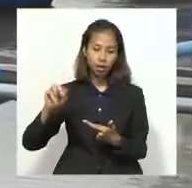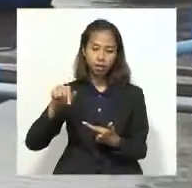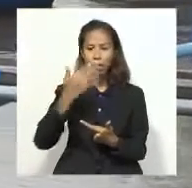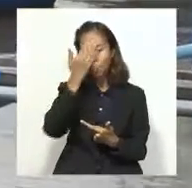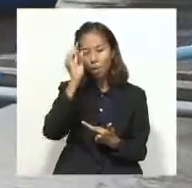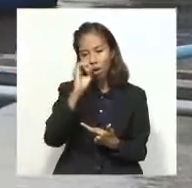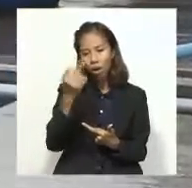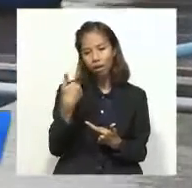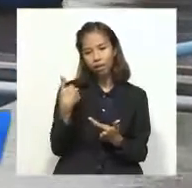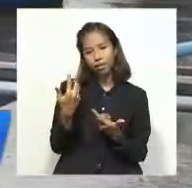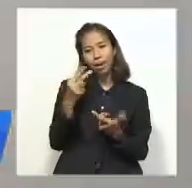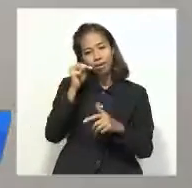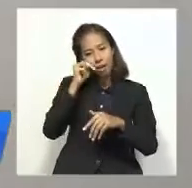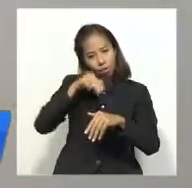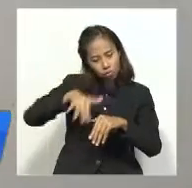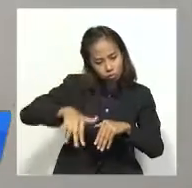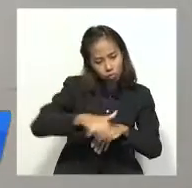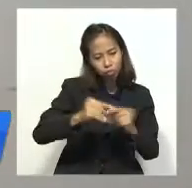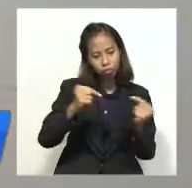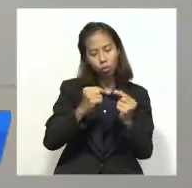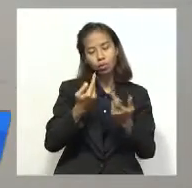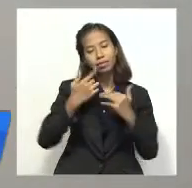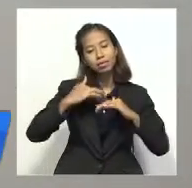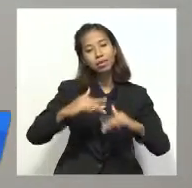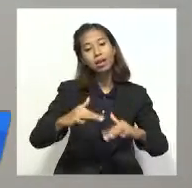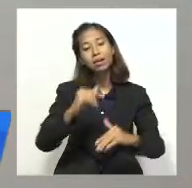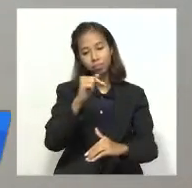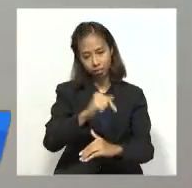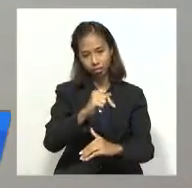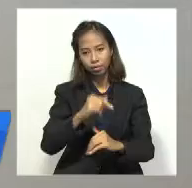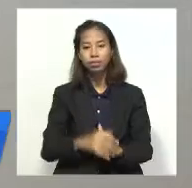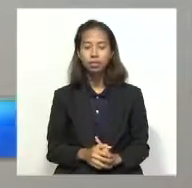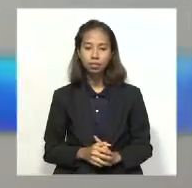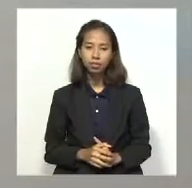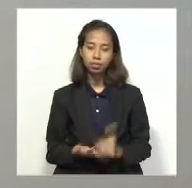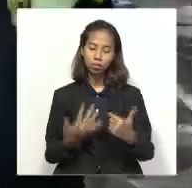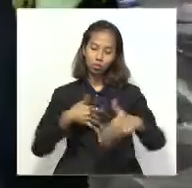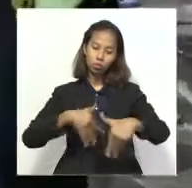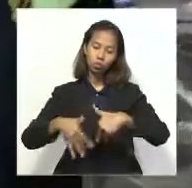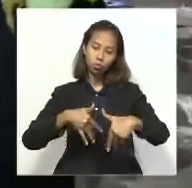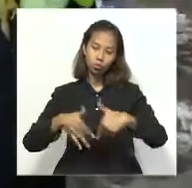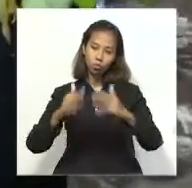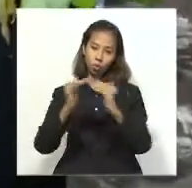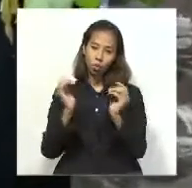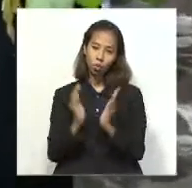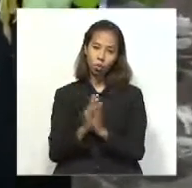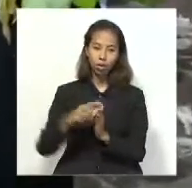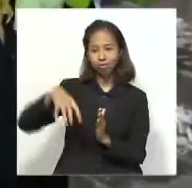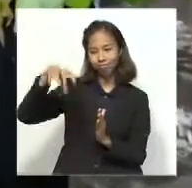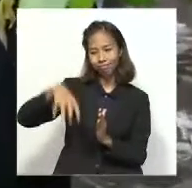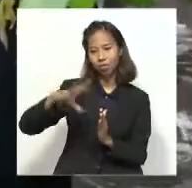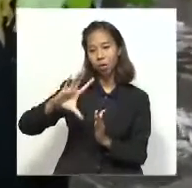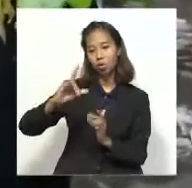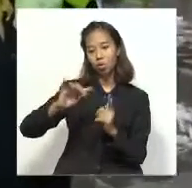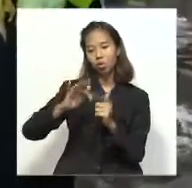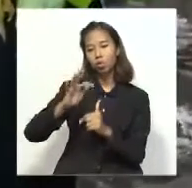วเป็นพื้นที่รับน้ำก่อนจะลงสู่อ่าวไทยที่จังหวัดสมุทรสงครามโดยที่ชุมชนวัดมหาธาตุถนนสายวัดช่องล